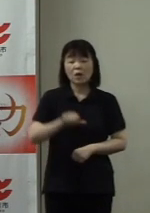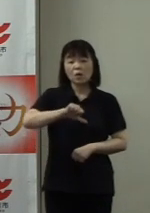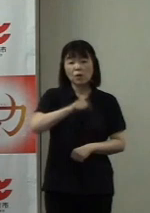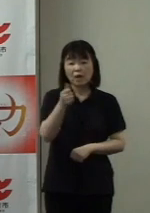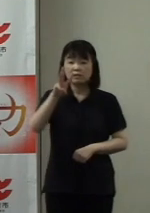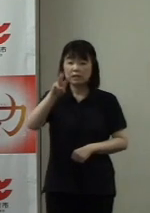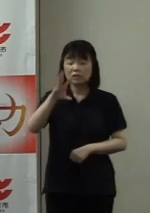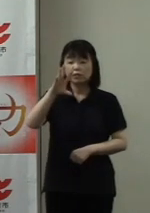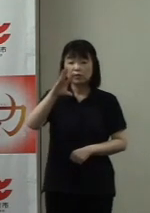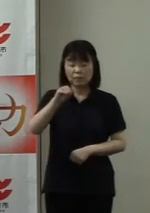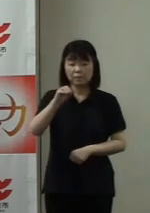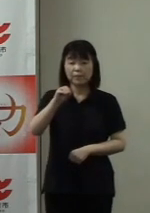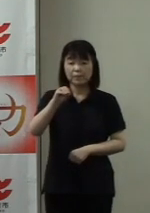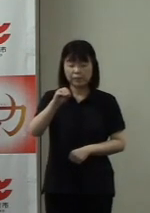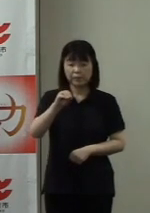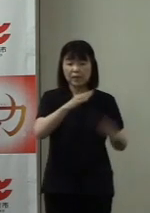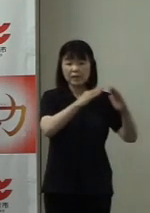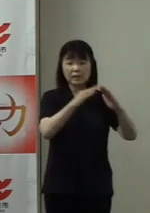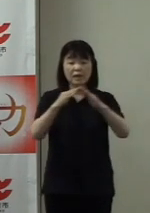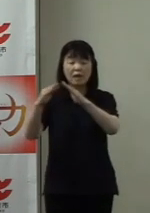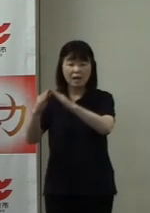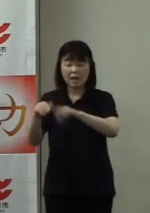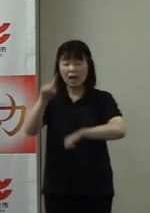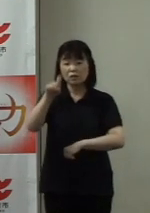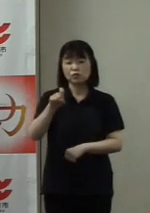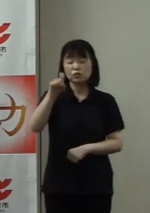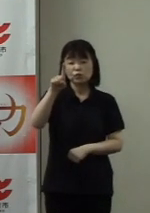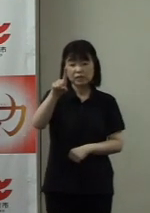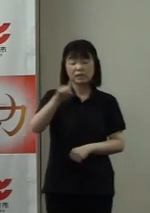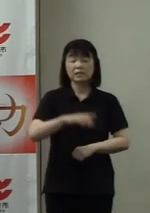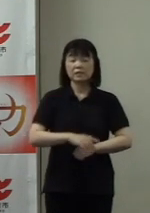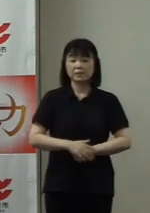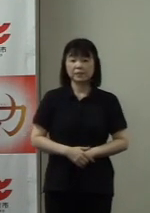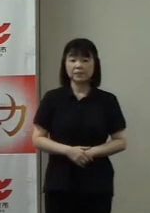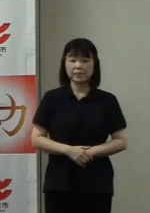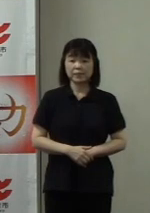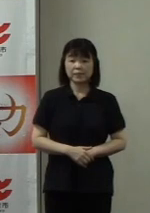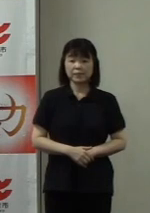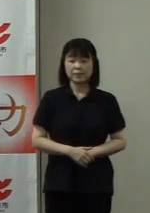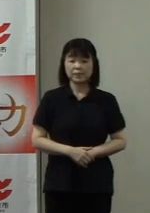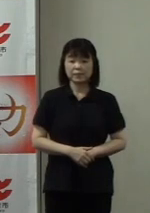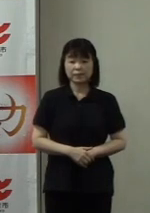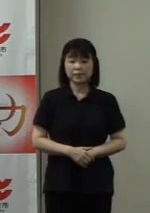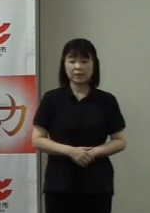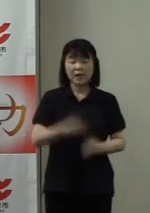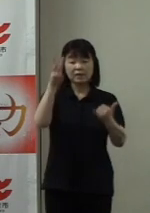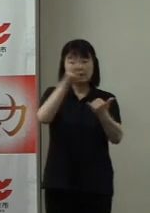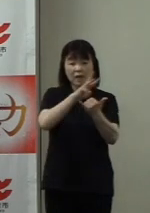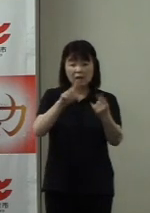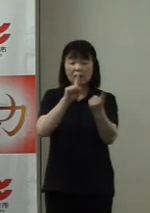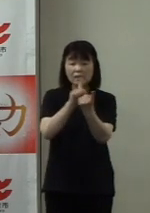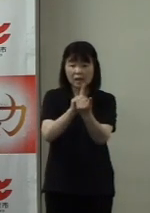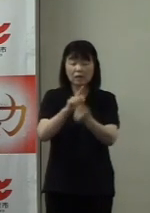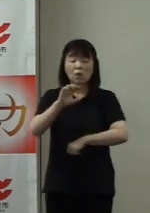530万円、対象が11件を見込んでおるところでございます。災害対応経